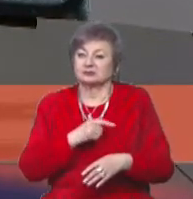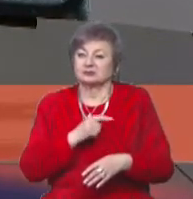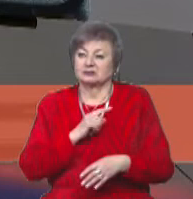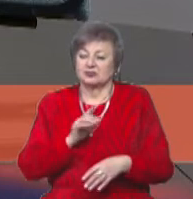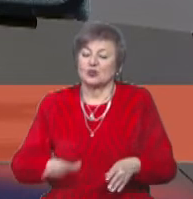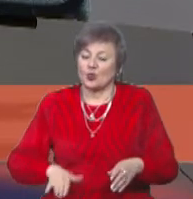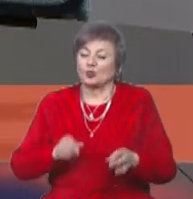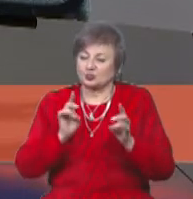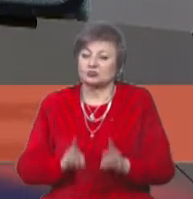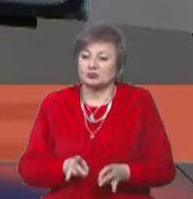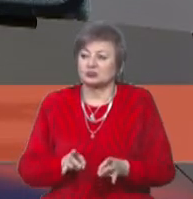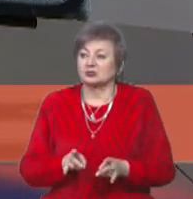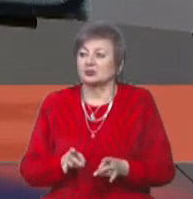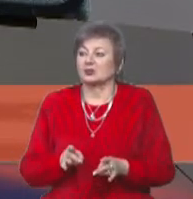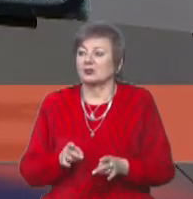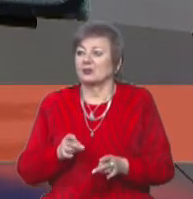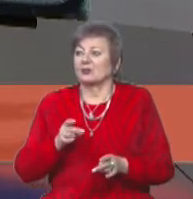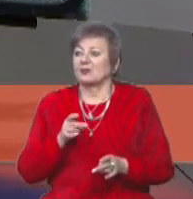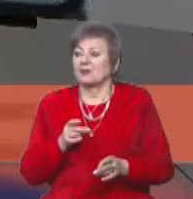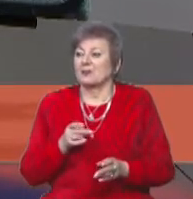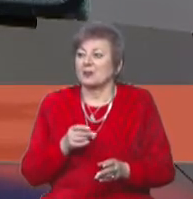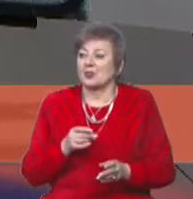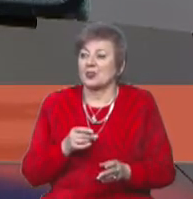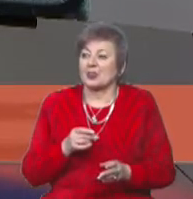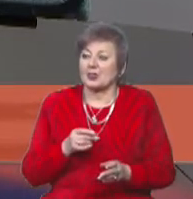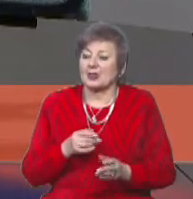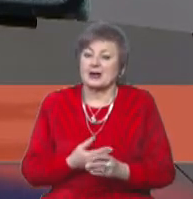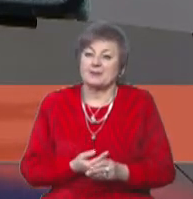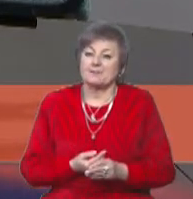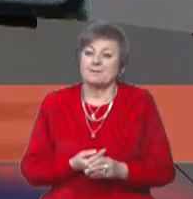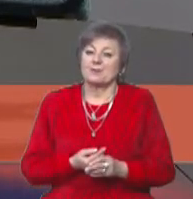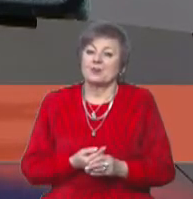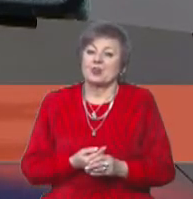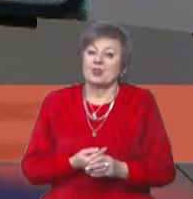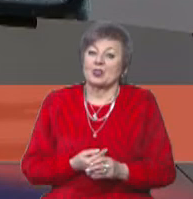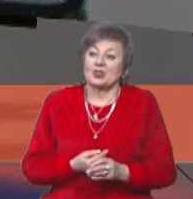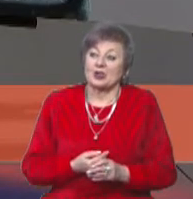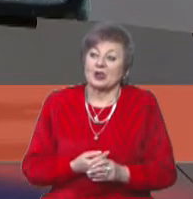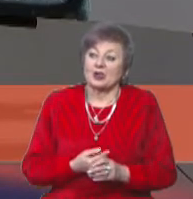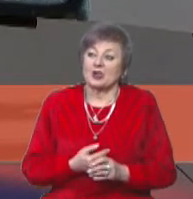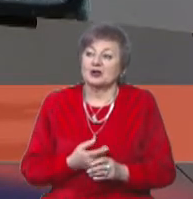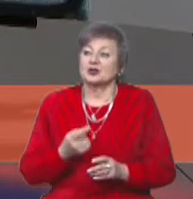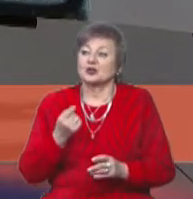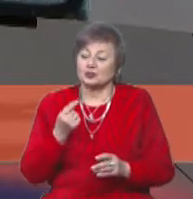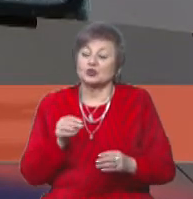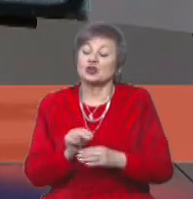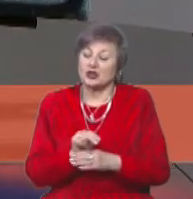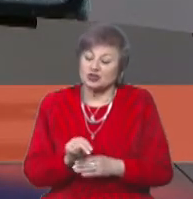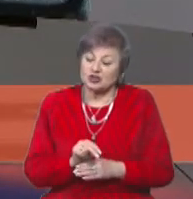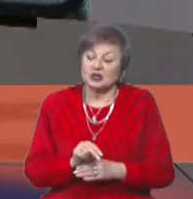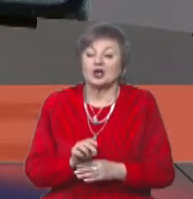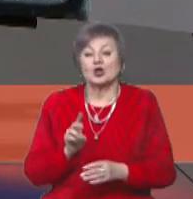ну, десь сантиметрів 25, просто, ну, як то кажуть, скальпірувала там кожу. От, прийшлось там пов'язку накладати,